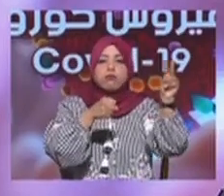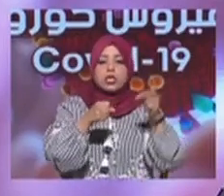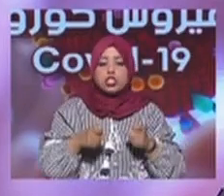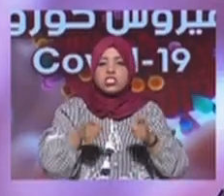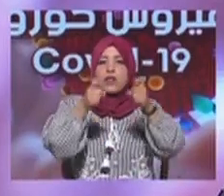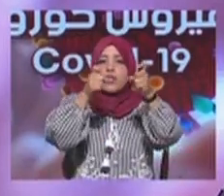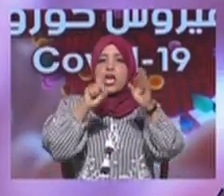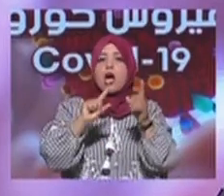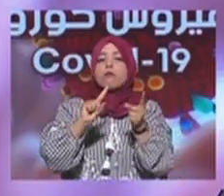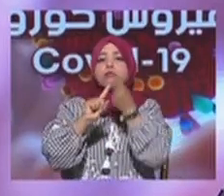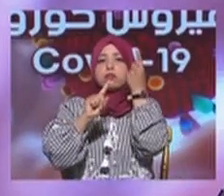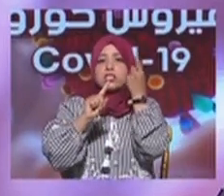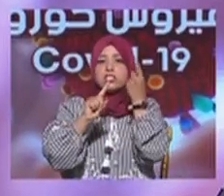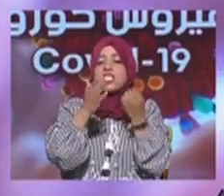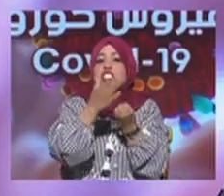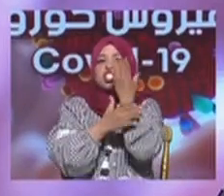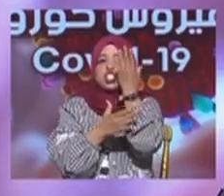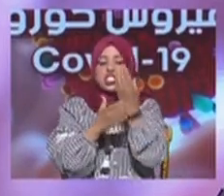الاختصاص الالتفات ربما